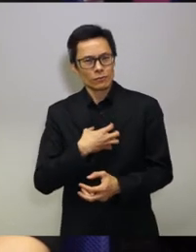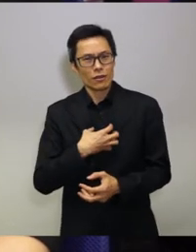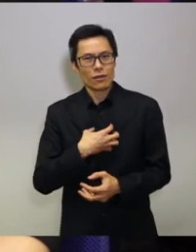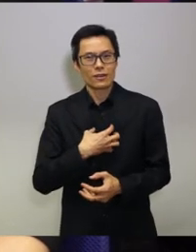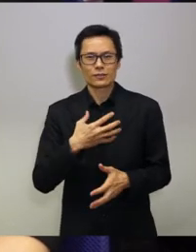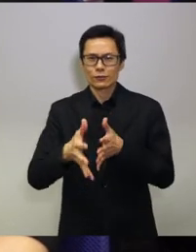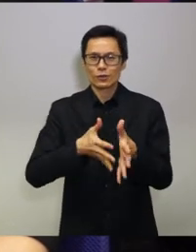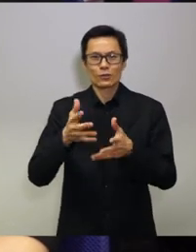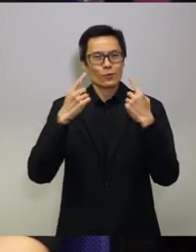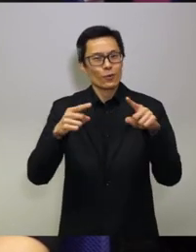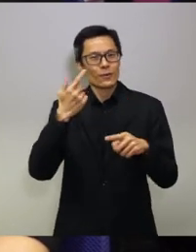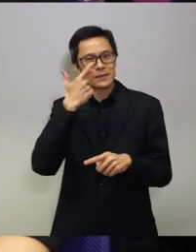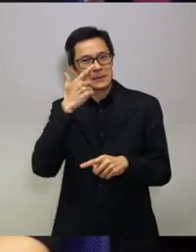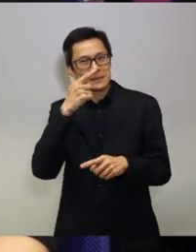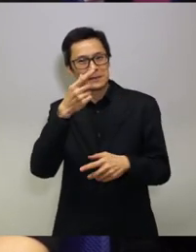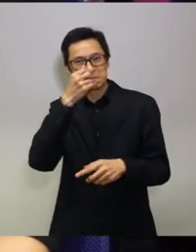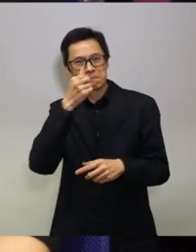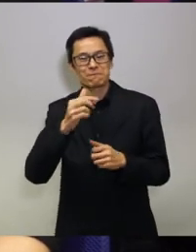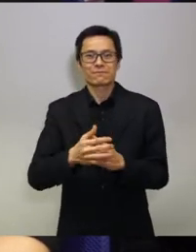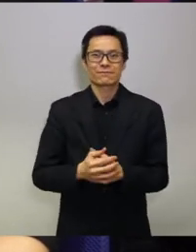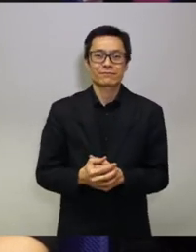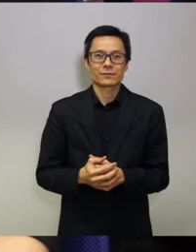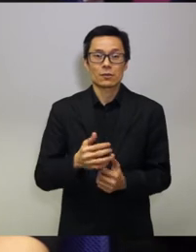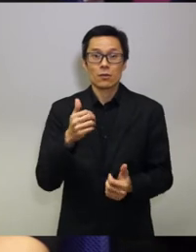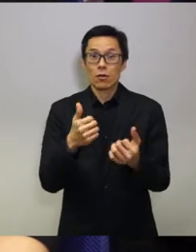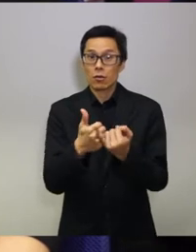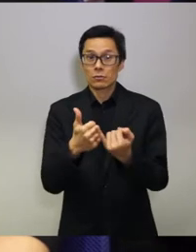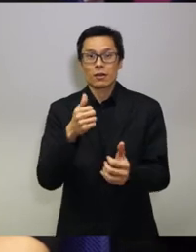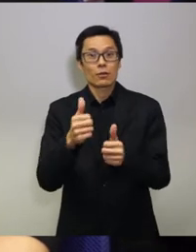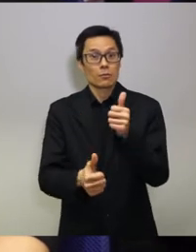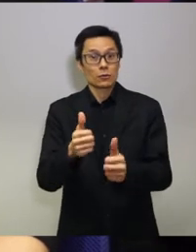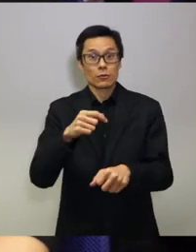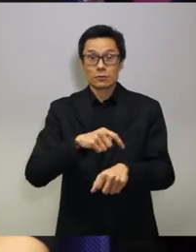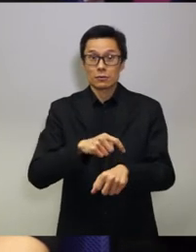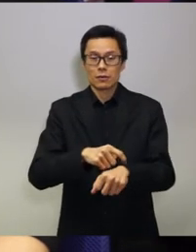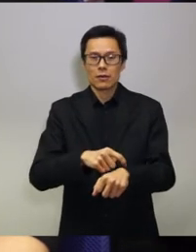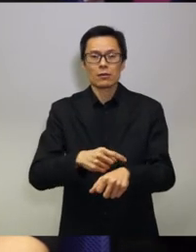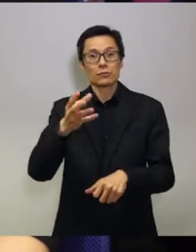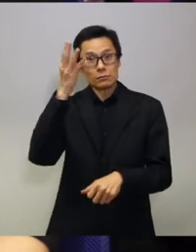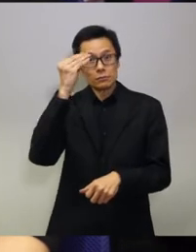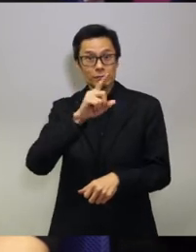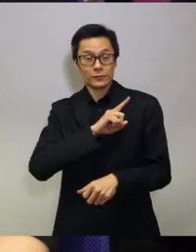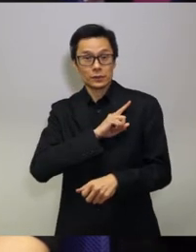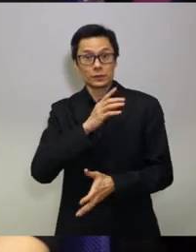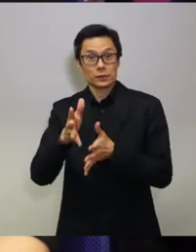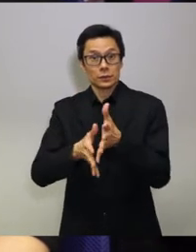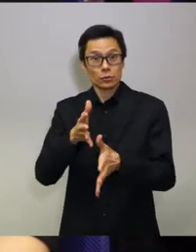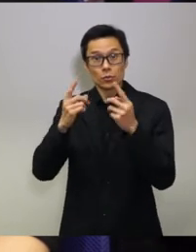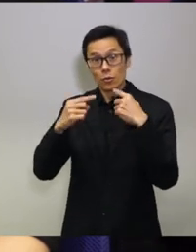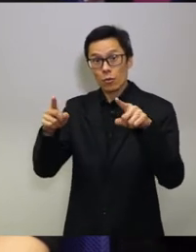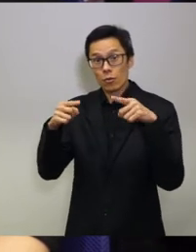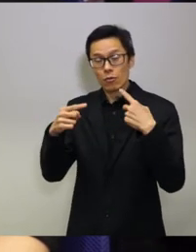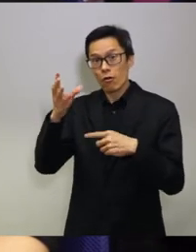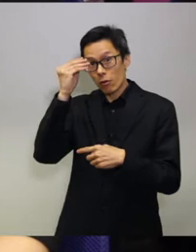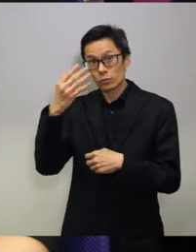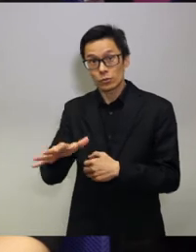是十分之新鮮和是很新奇的。而學生在比賽期間，他們除了學識自己參賽的